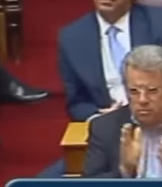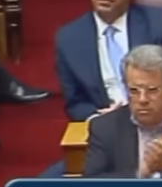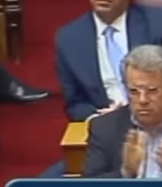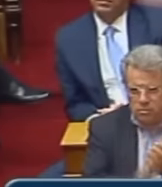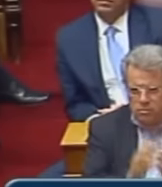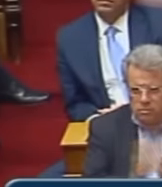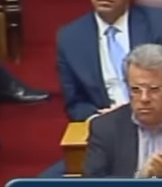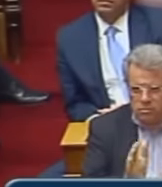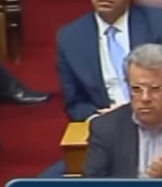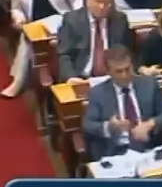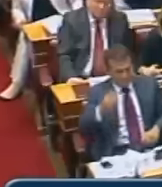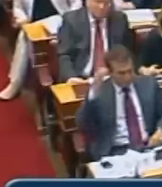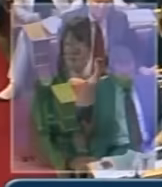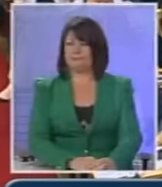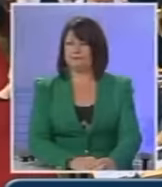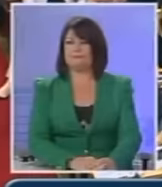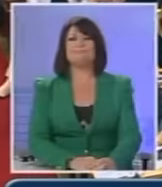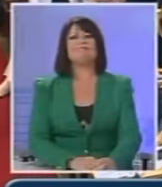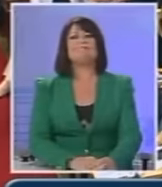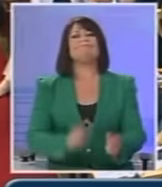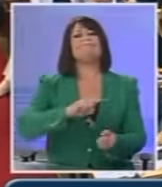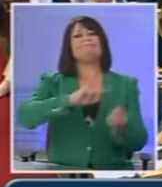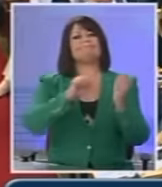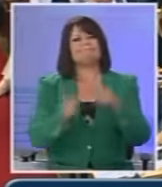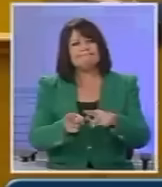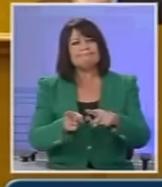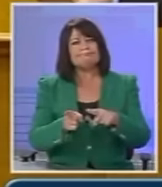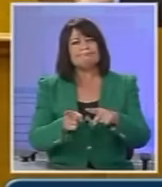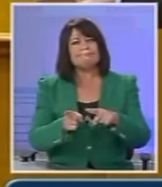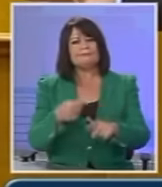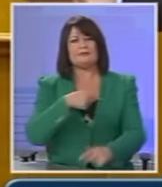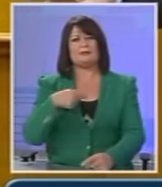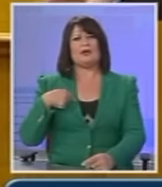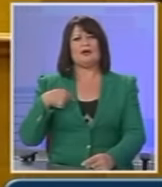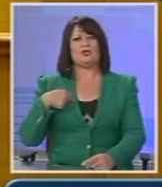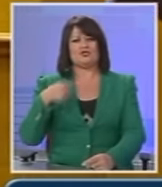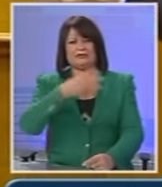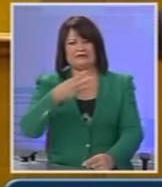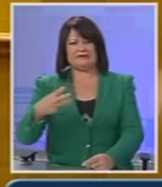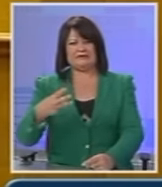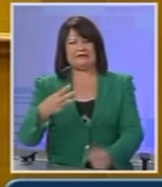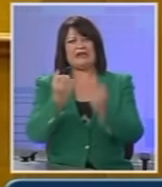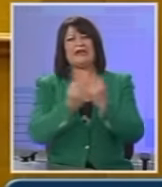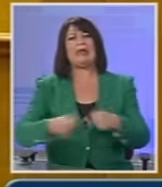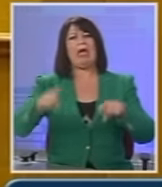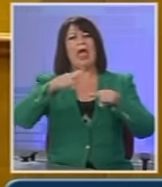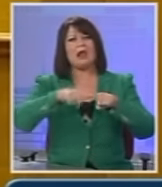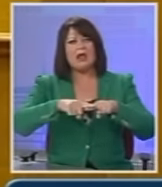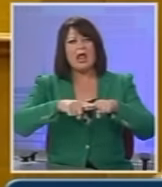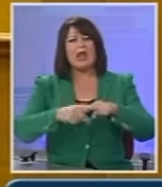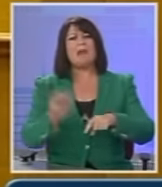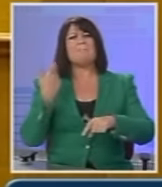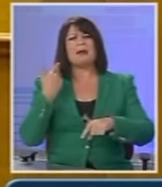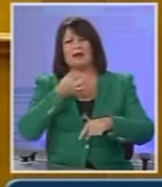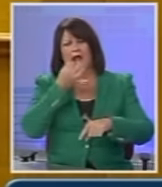Σε πλήρη λοιπόν αντίθεση, κυρίες και κύριοι συνάδελφοι, με τους αρχηγούς του ΣΥΡΙΖΑ και τον ΑΝΕΛ, που άλλα έλεγαν και